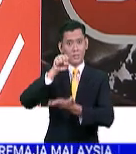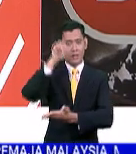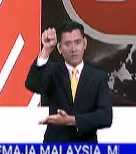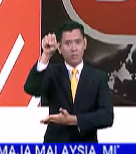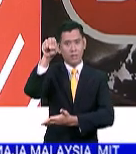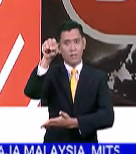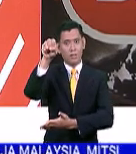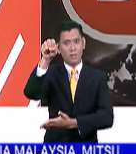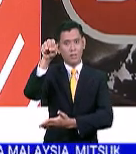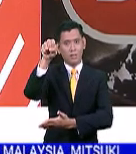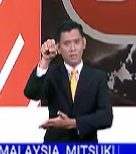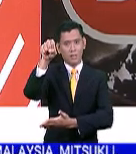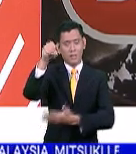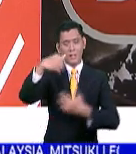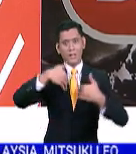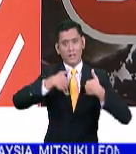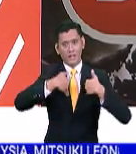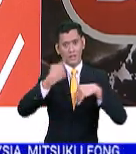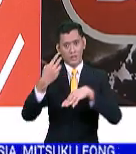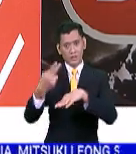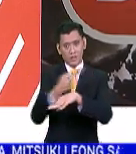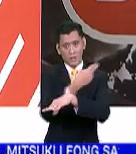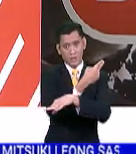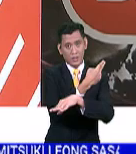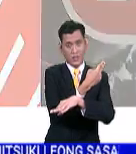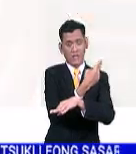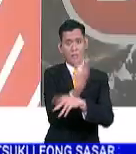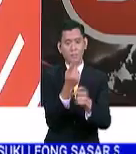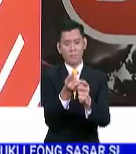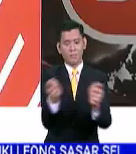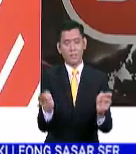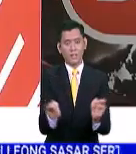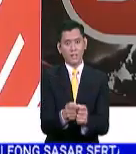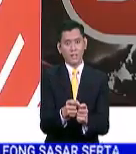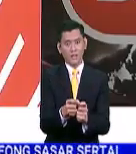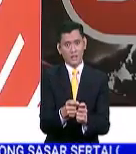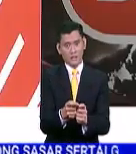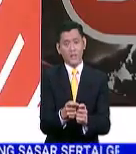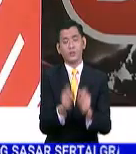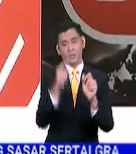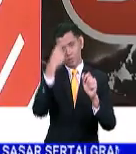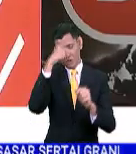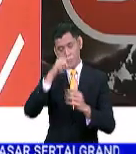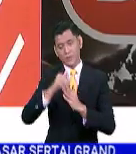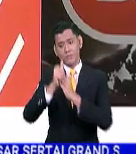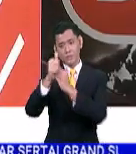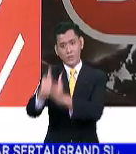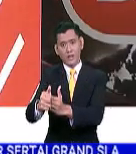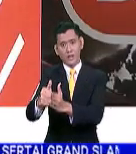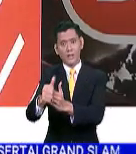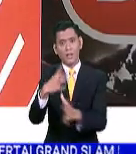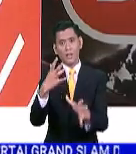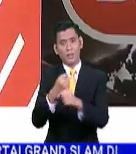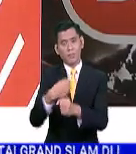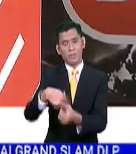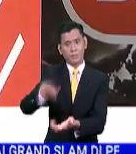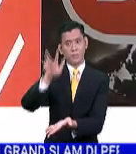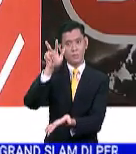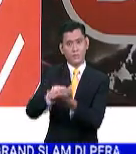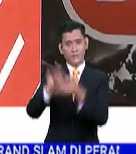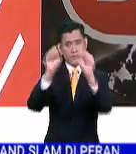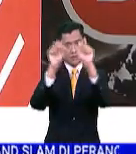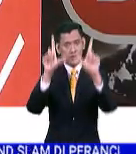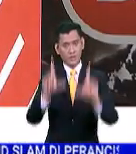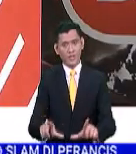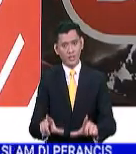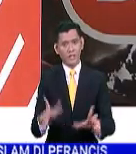biar ada uniqueness dia, nak kena ada halal JAKIM. Anggota saya akan bantu dia, bimbing dia dapatkan persijilan tu.